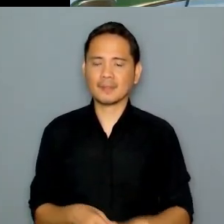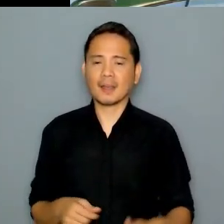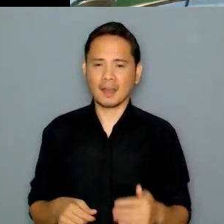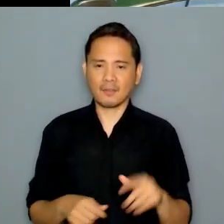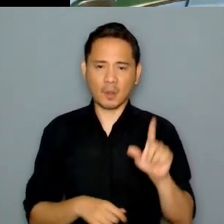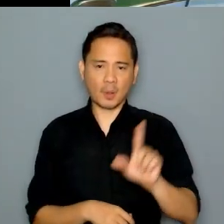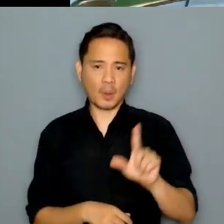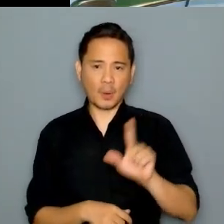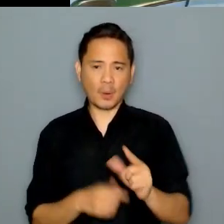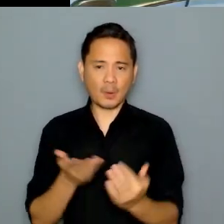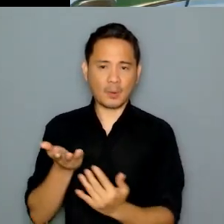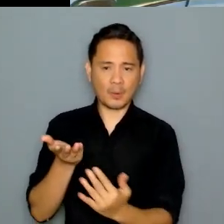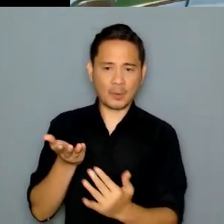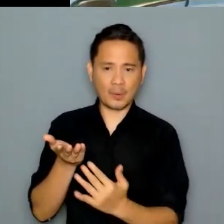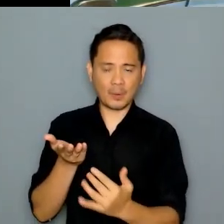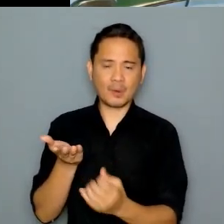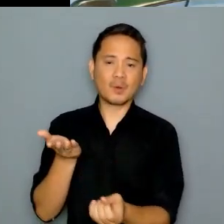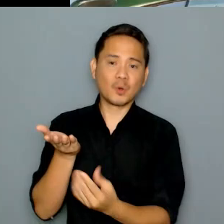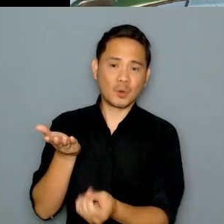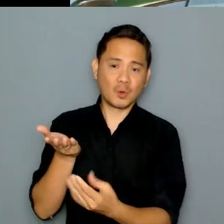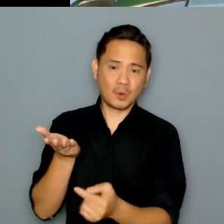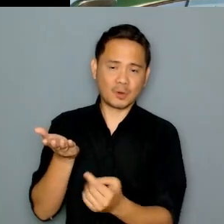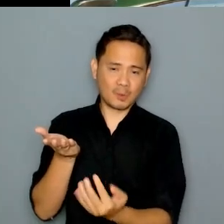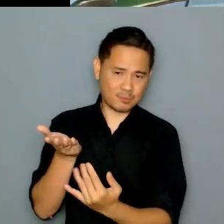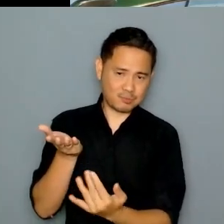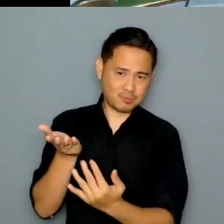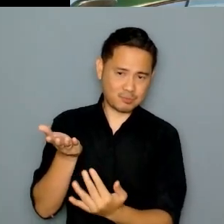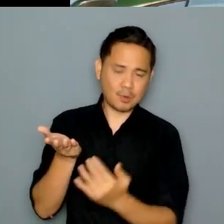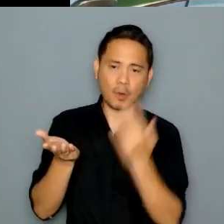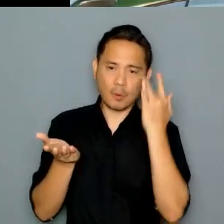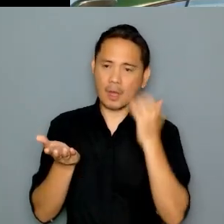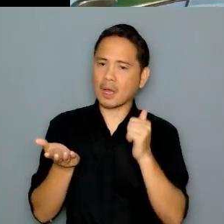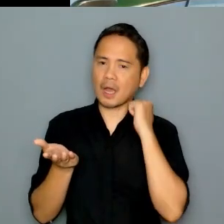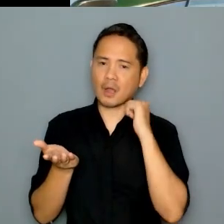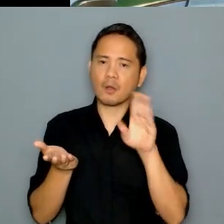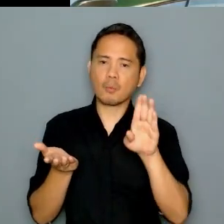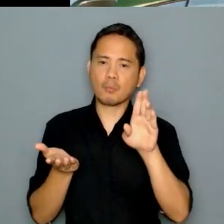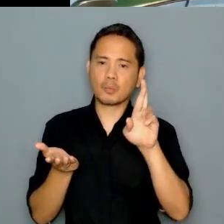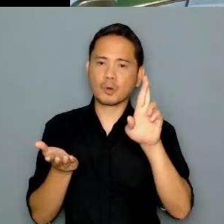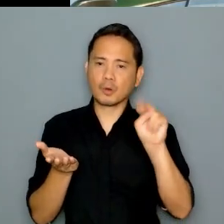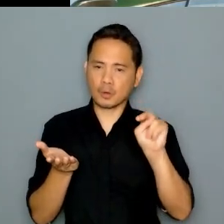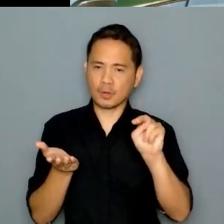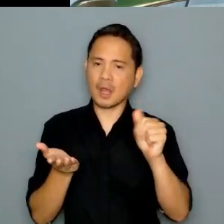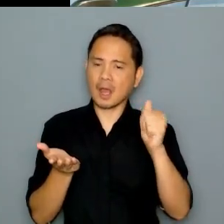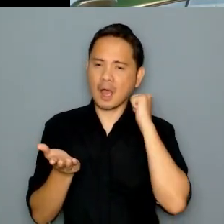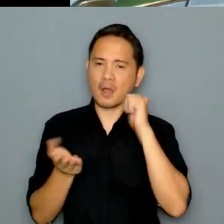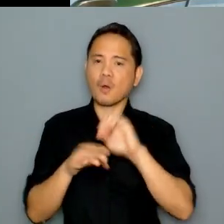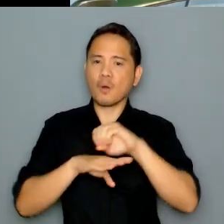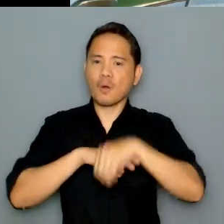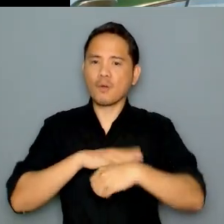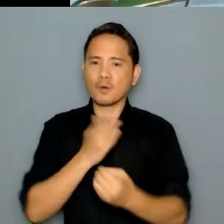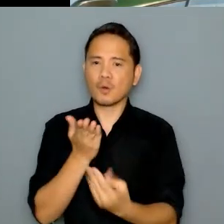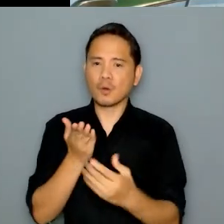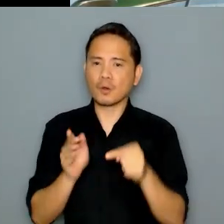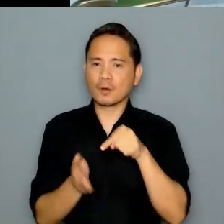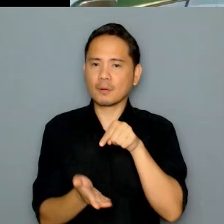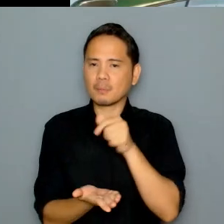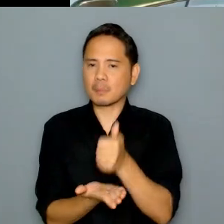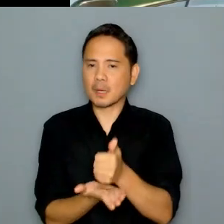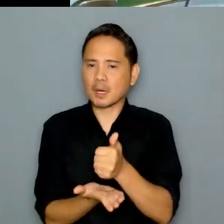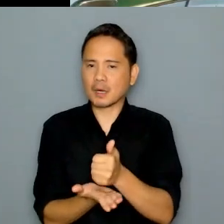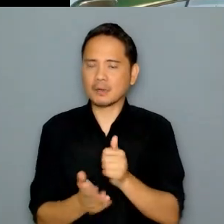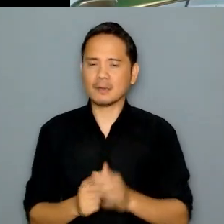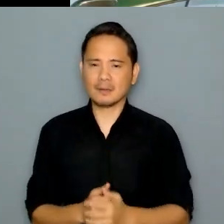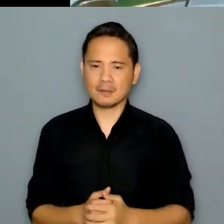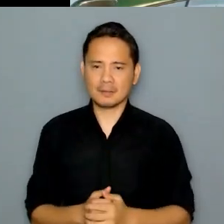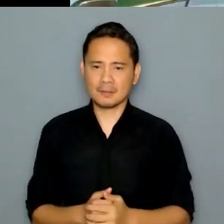lang po natin tululutuin kasi baka masunog, ma-overcook yung ating garlic. At doon sa mga nakikita ko